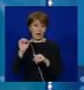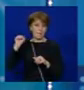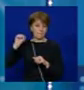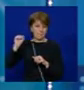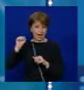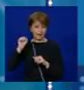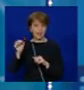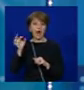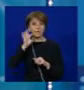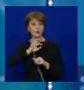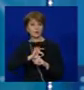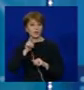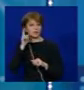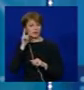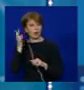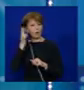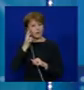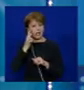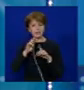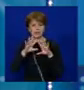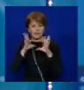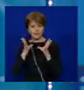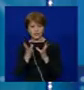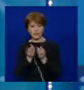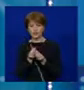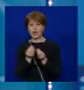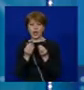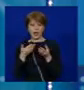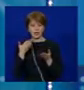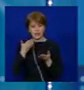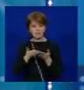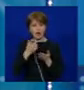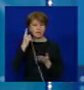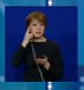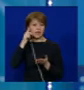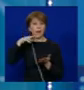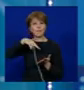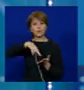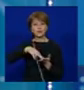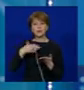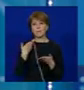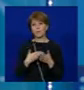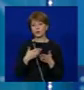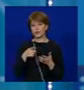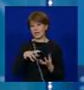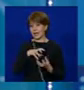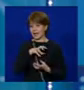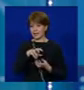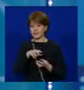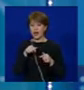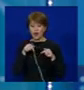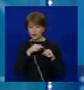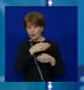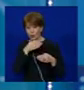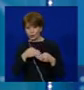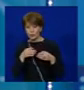да постигнат консенсус при него. Всички да застанем зад една позиция по отношение на тази криза. Защото до тук са изхарчени над